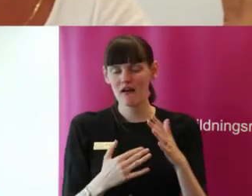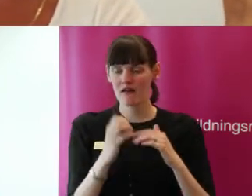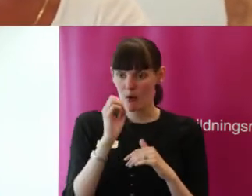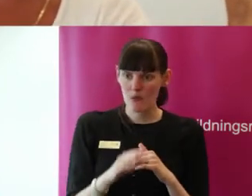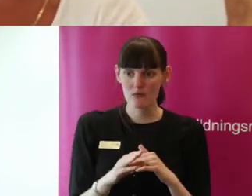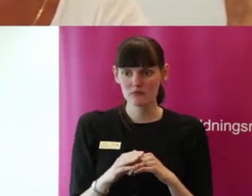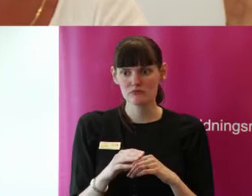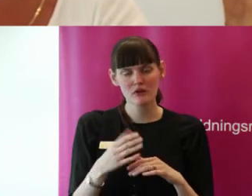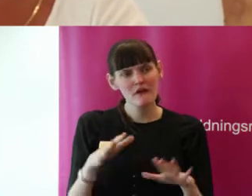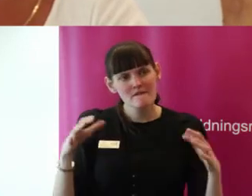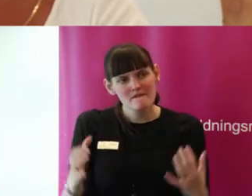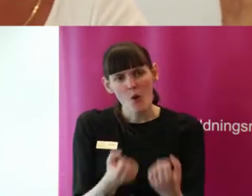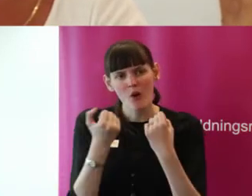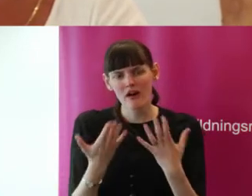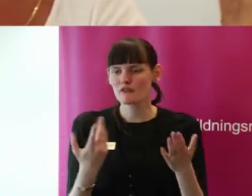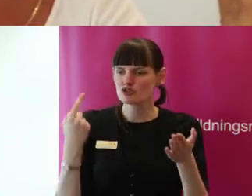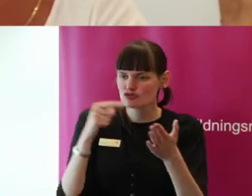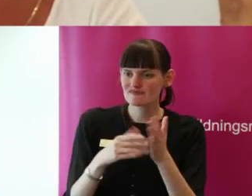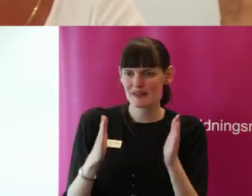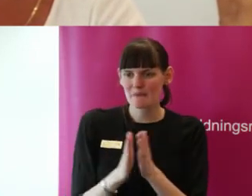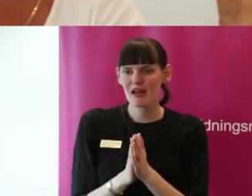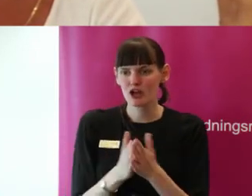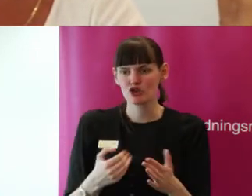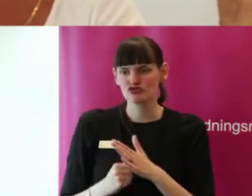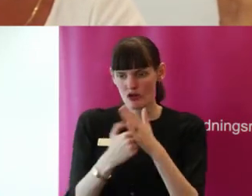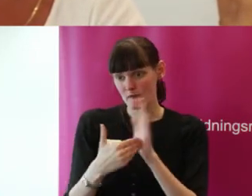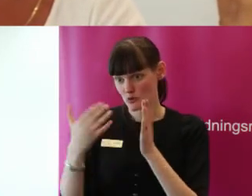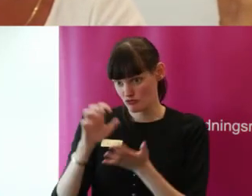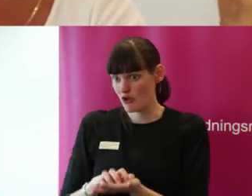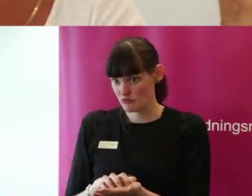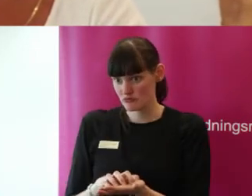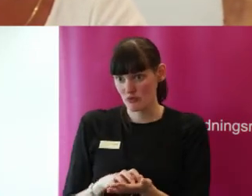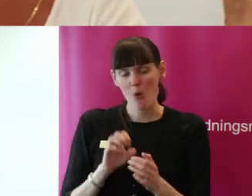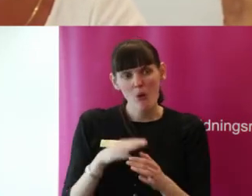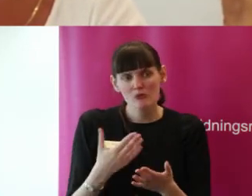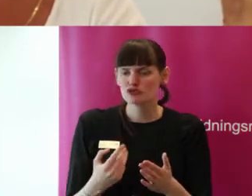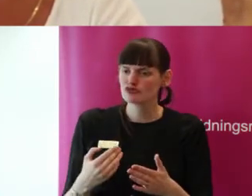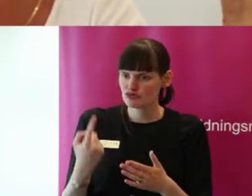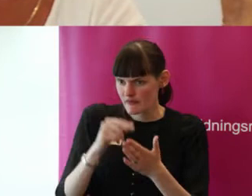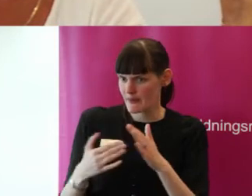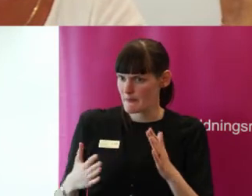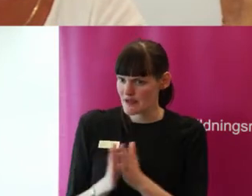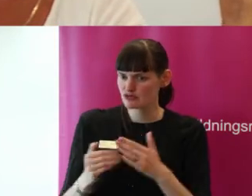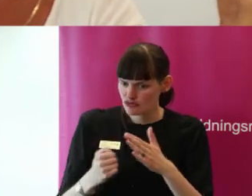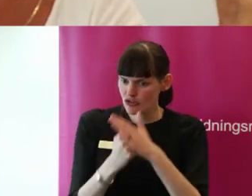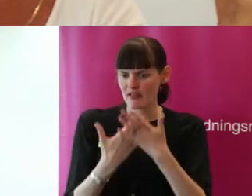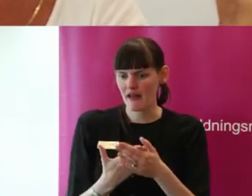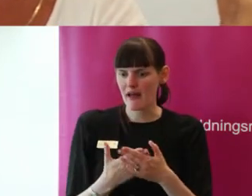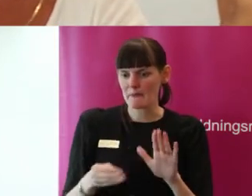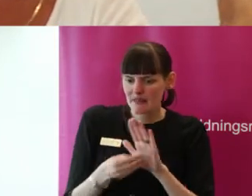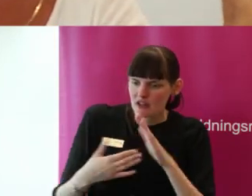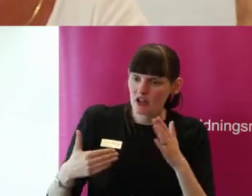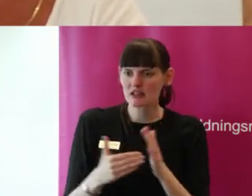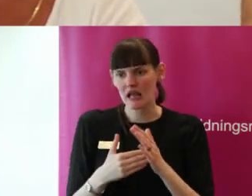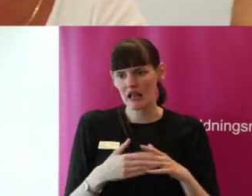försöka fånga det som är syftena med statens stöd. Och om syftena med statens stöd är att bidra till demokratisk utveckling,